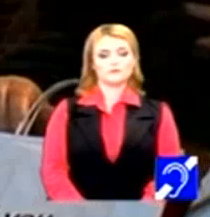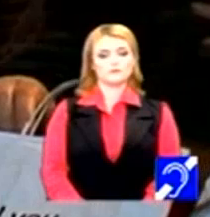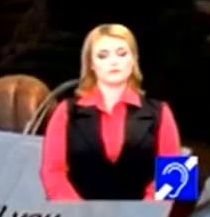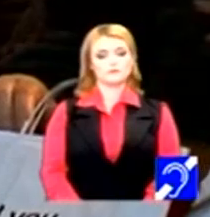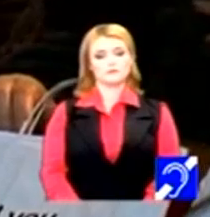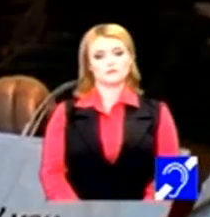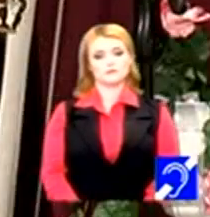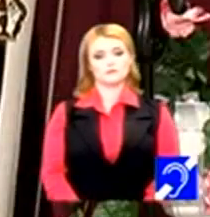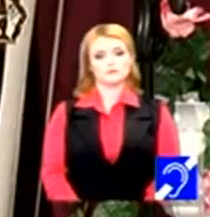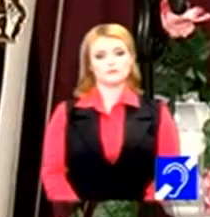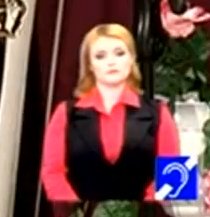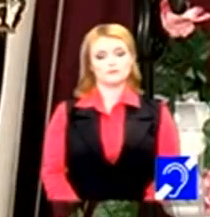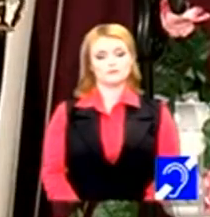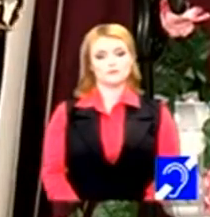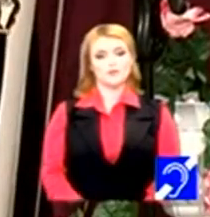în aceeași limbă.